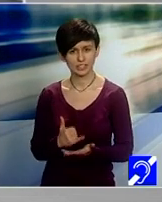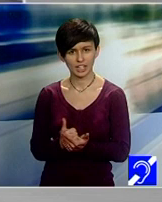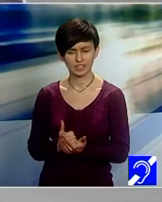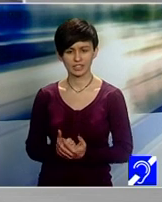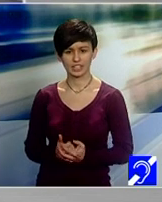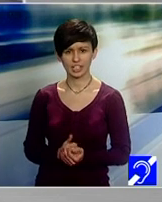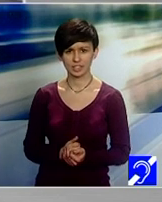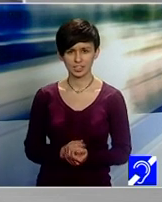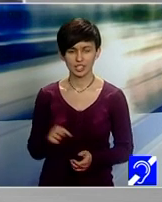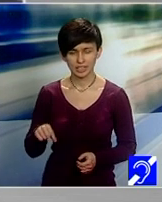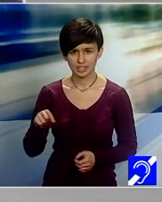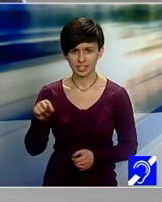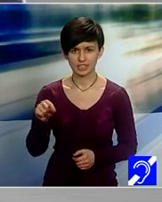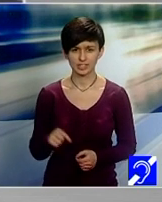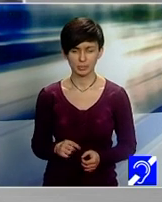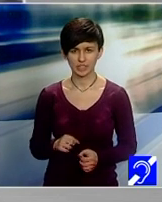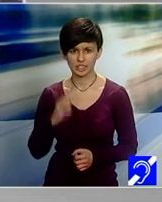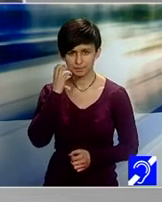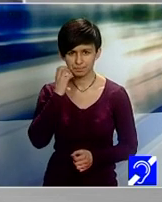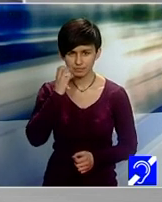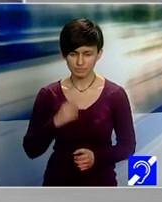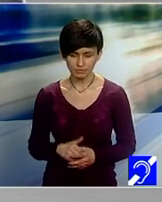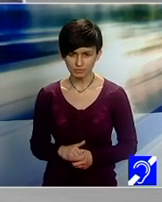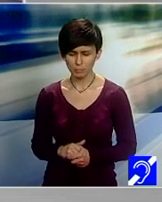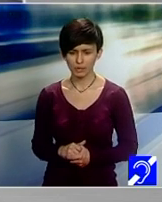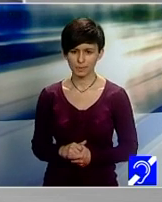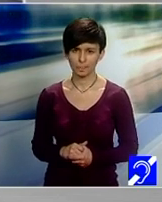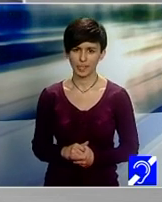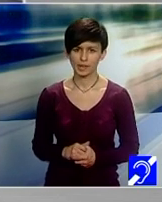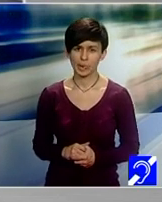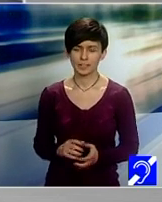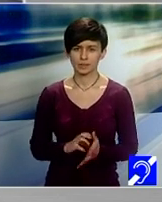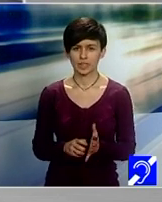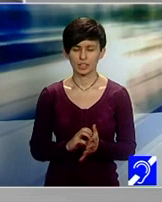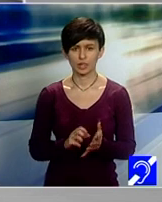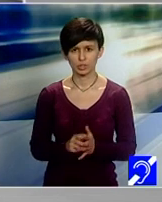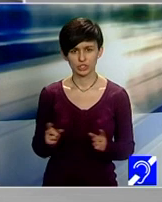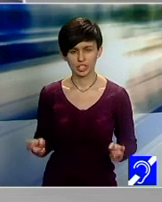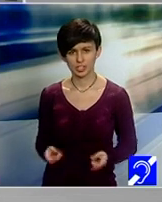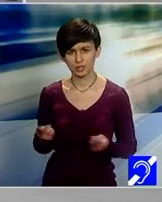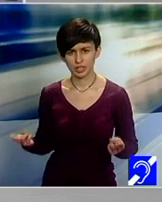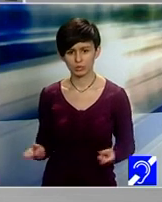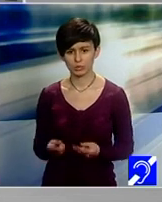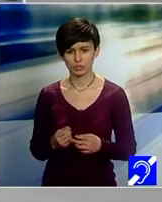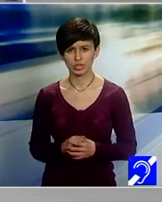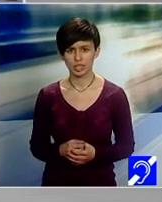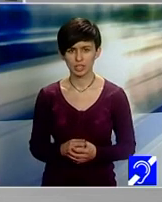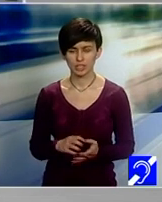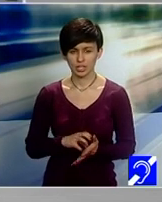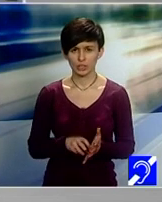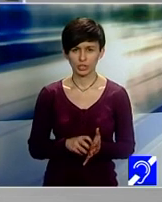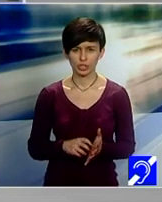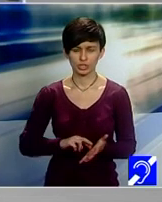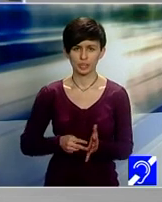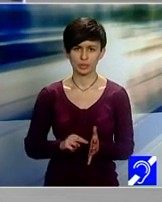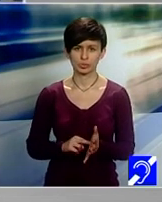Da. La roșii se poate identifica cel mai ușor datorită texturii. O roșie produsă în sistem industrial,